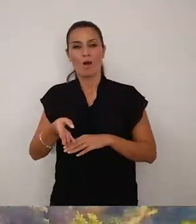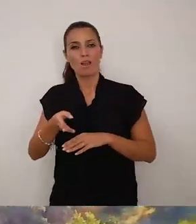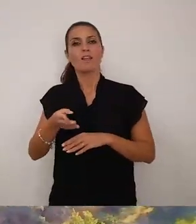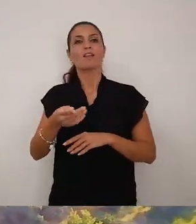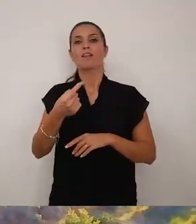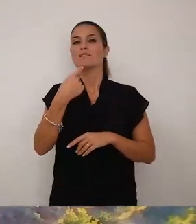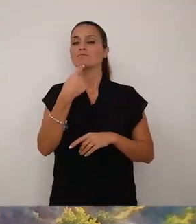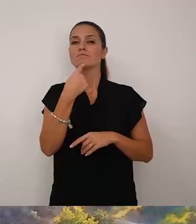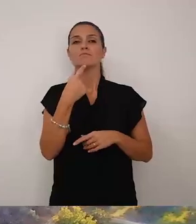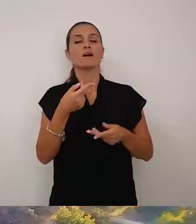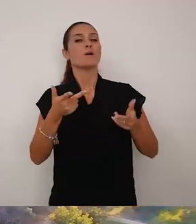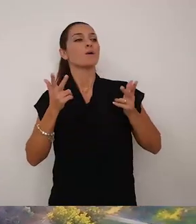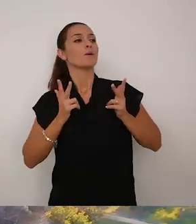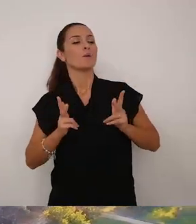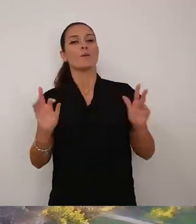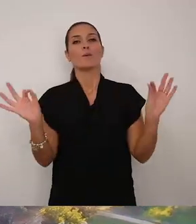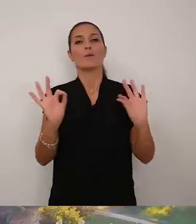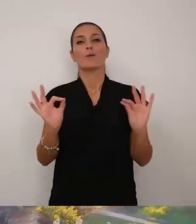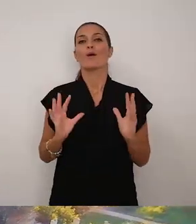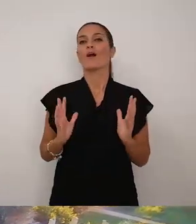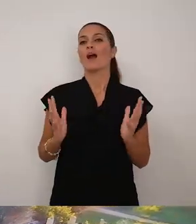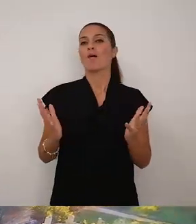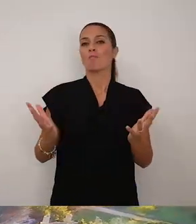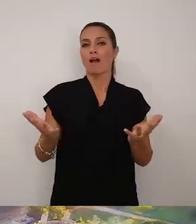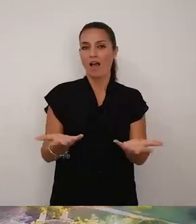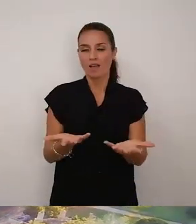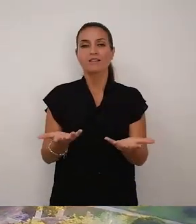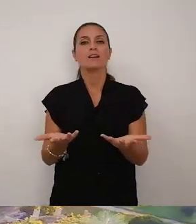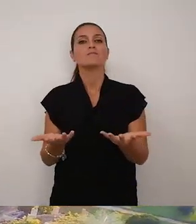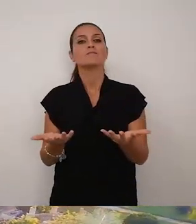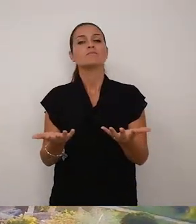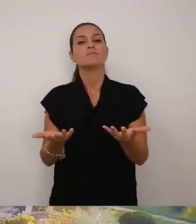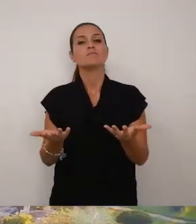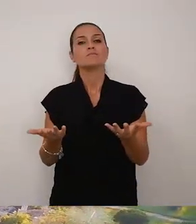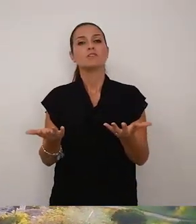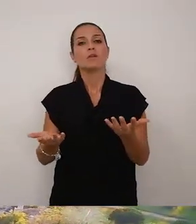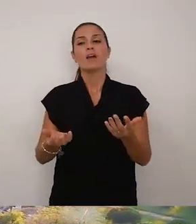letterario, godendo della frescura della campagna e dei piacevoli scorci paesaggistici.